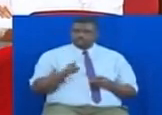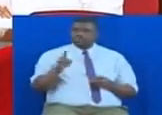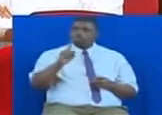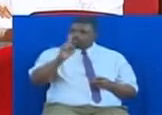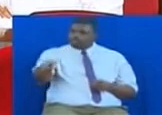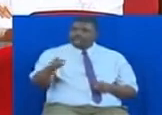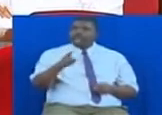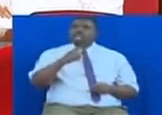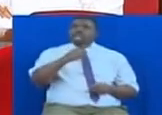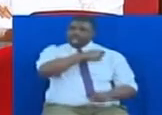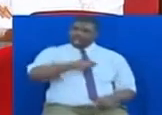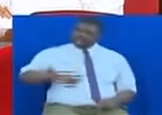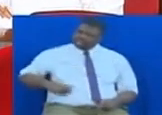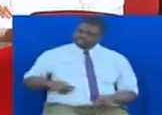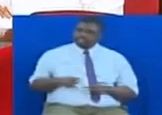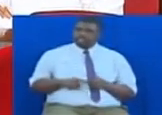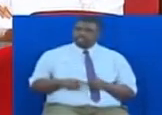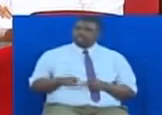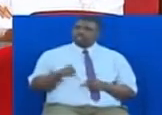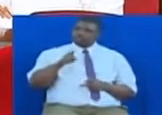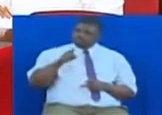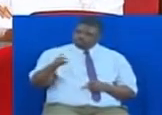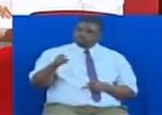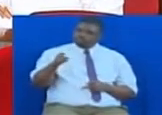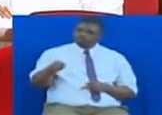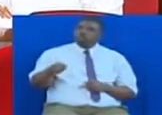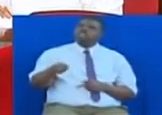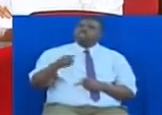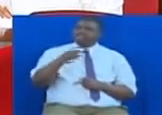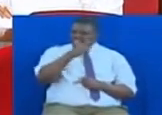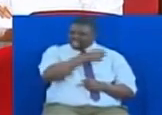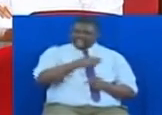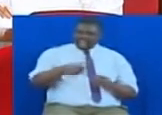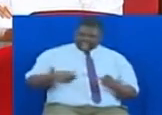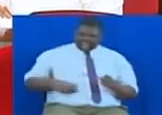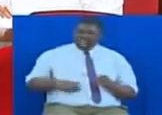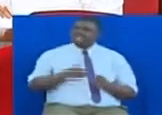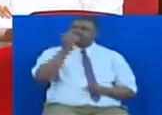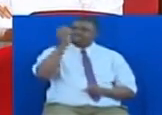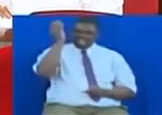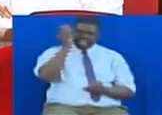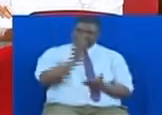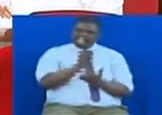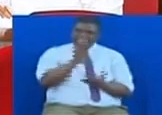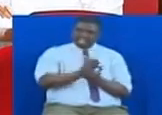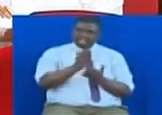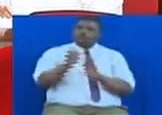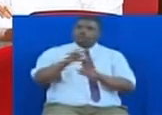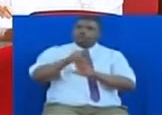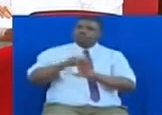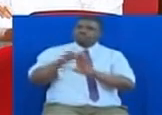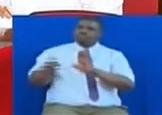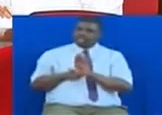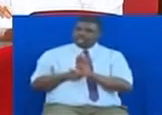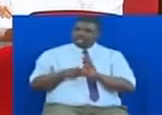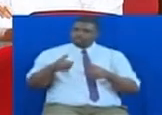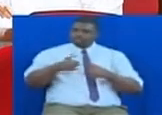president. That is the real African president. Wana appreciate. Mimi kule niko paka najisikia